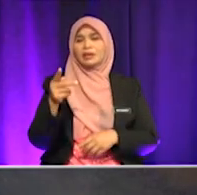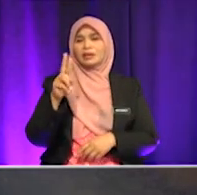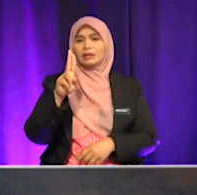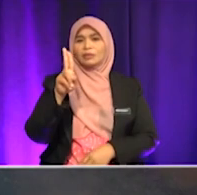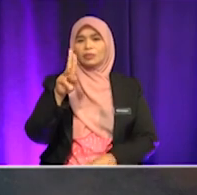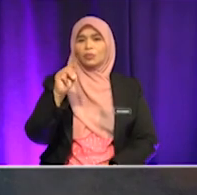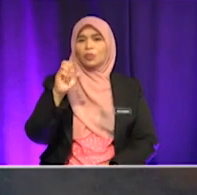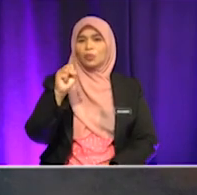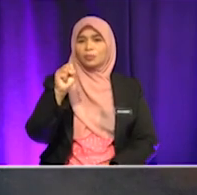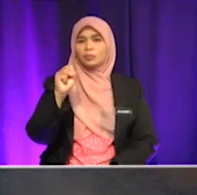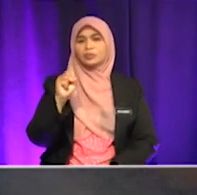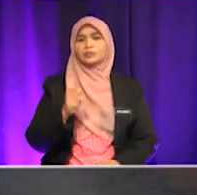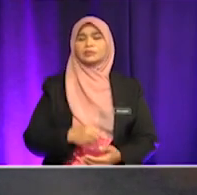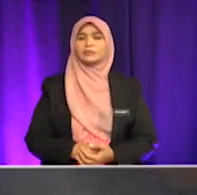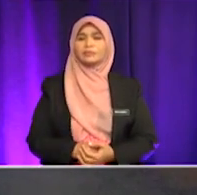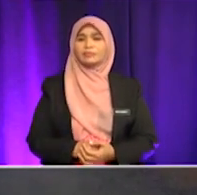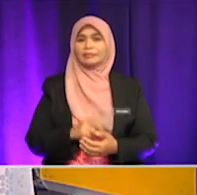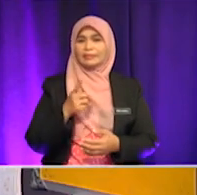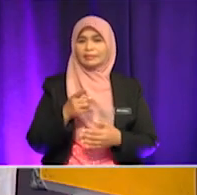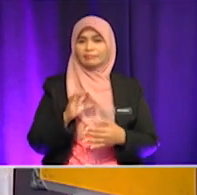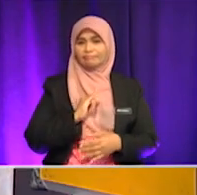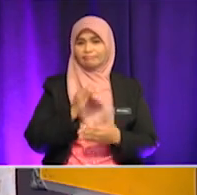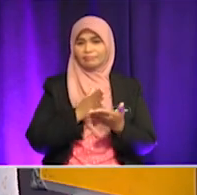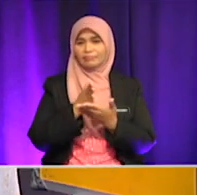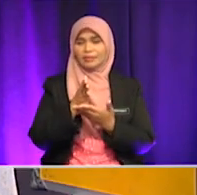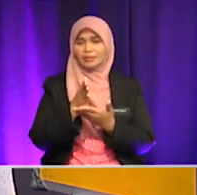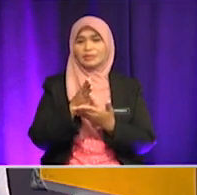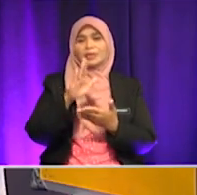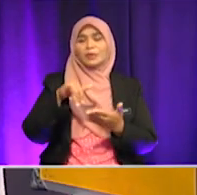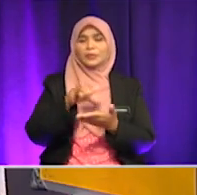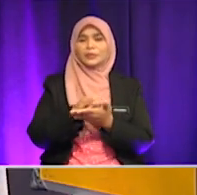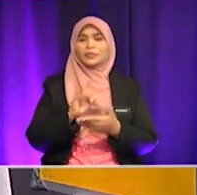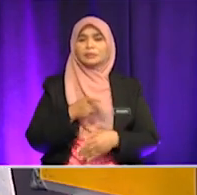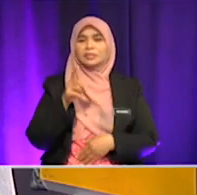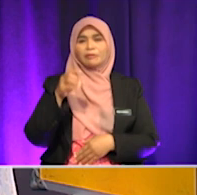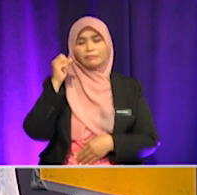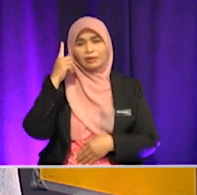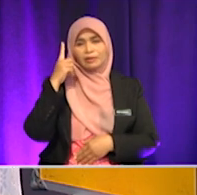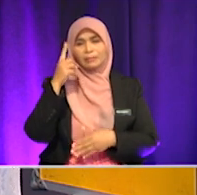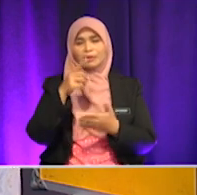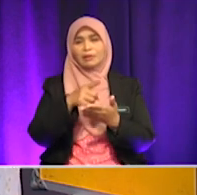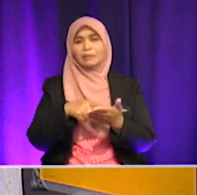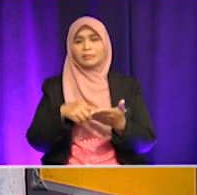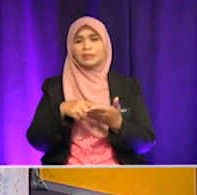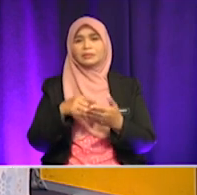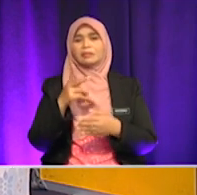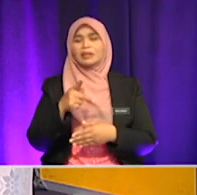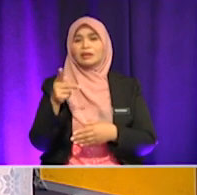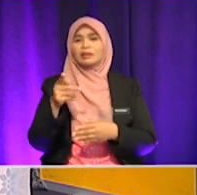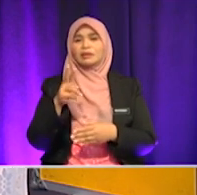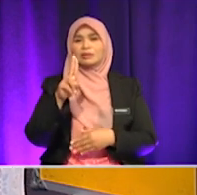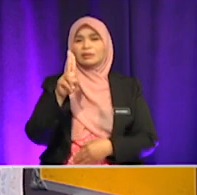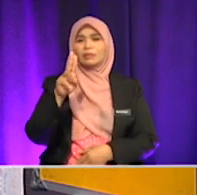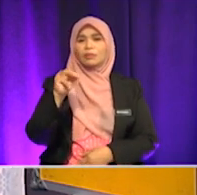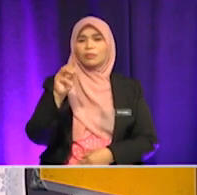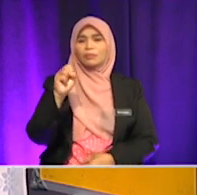Macam mana kita tukar sebenarnya? Okey, jadi saya teruskan. Sebelum tu kita kena fahamkan dulu apa sebenarnya perkara rumus. Okey, tadi nampak tak